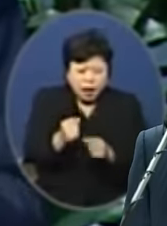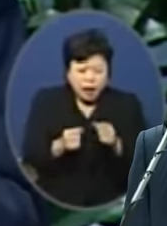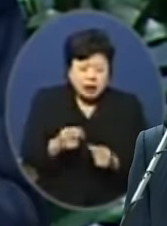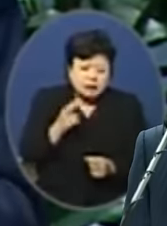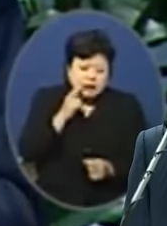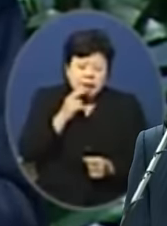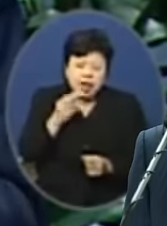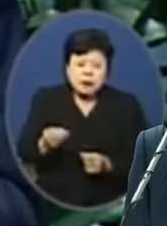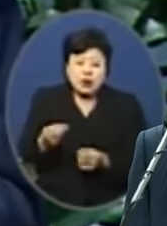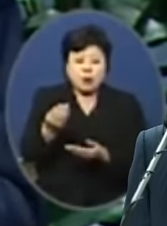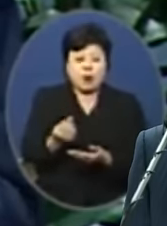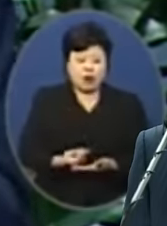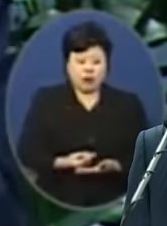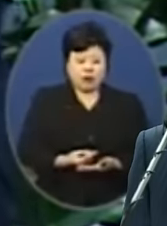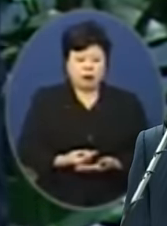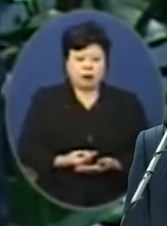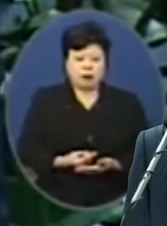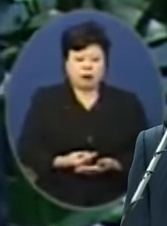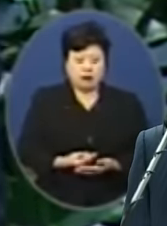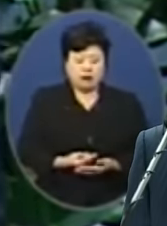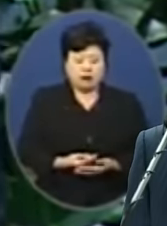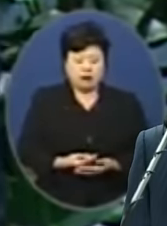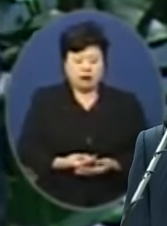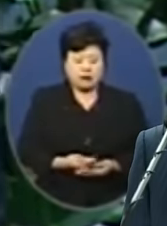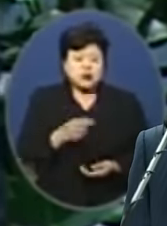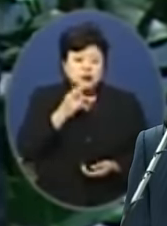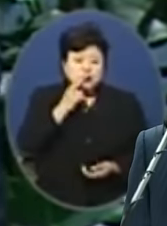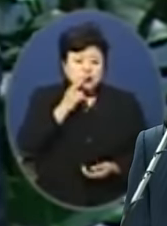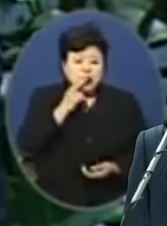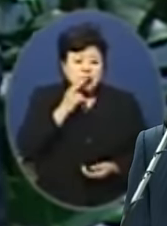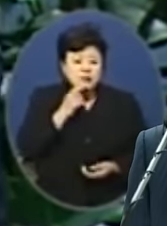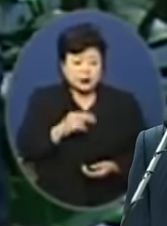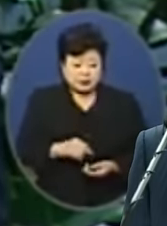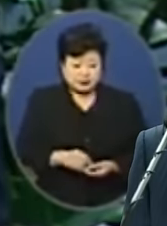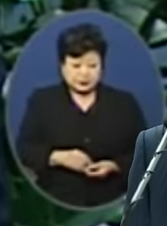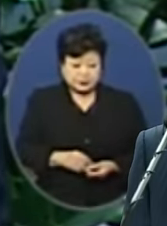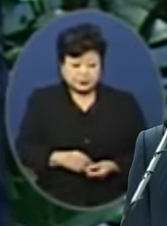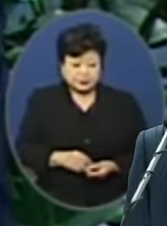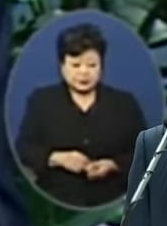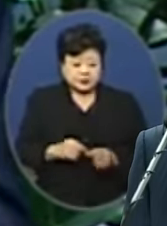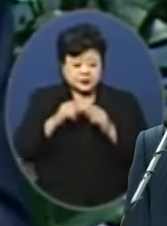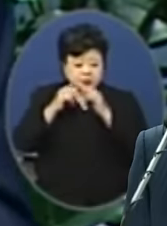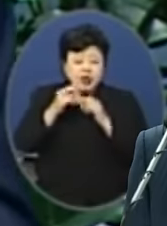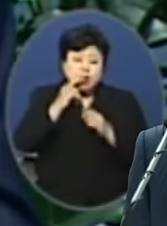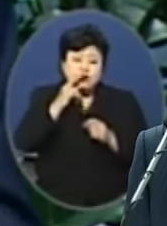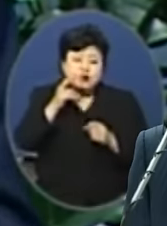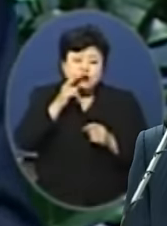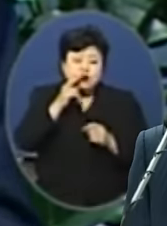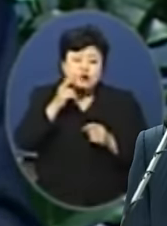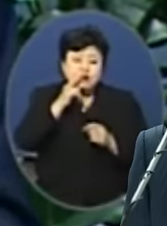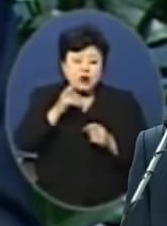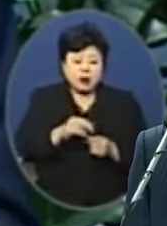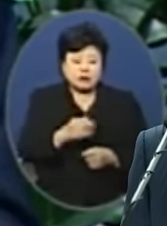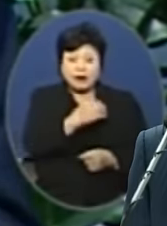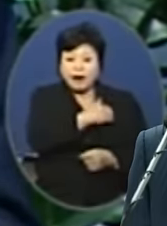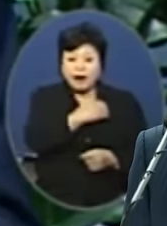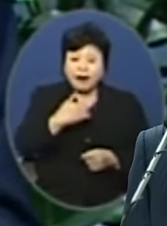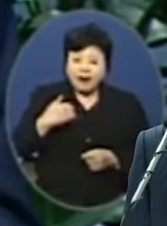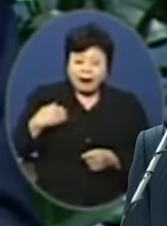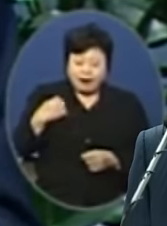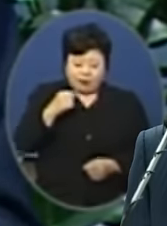것입니다. 그러고 그 요만한 담배를 피고 난 다음에 얼마나 만족해